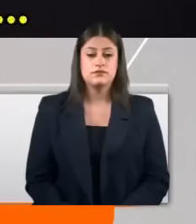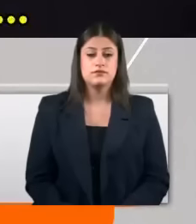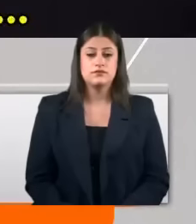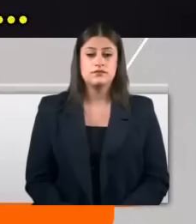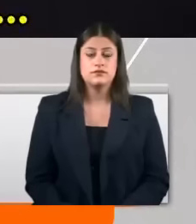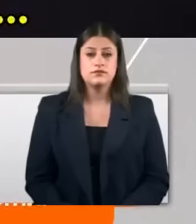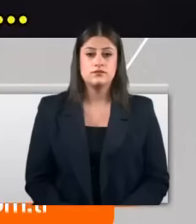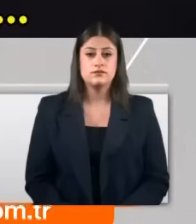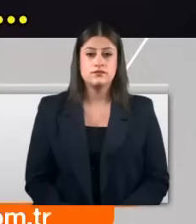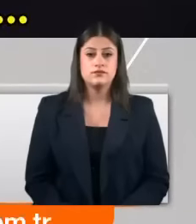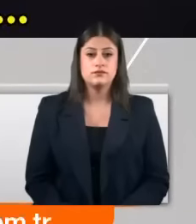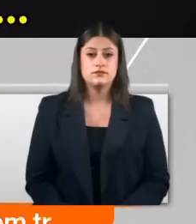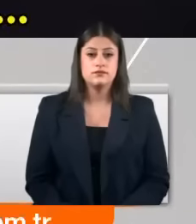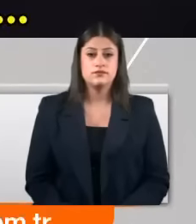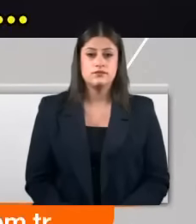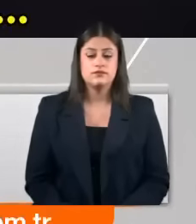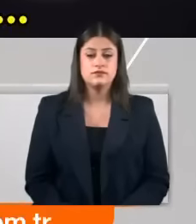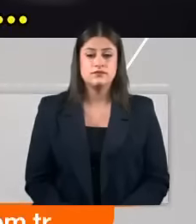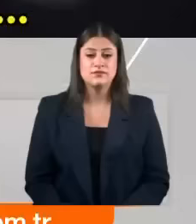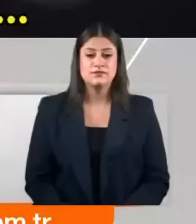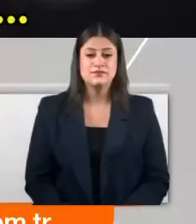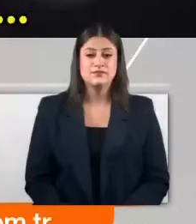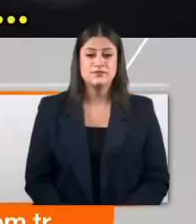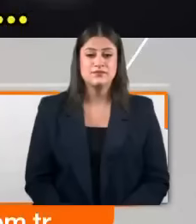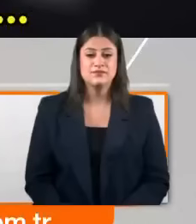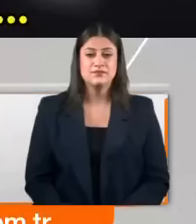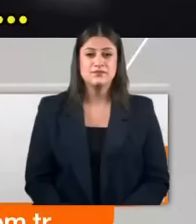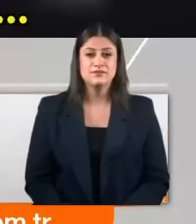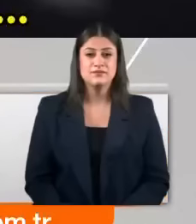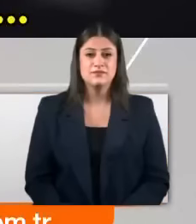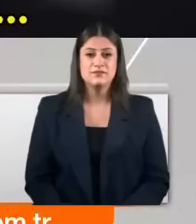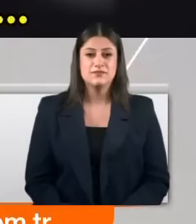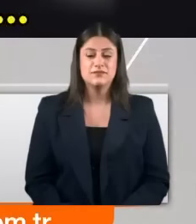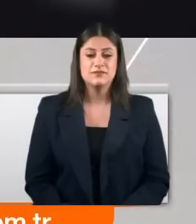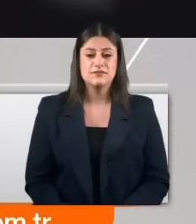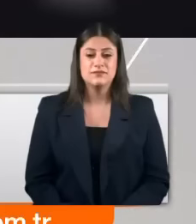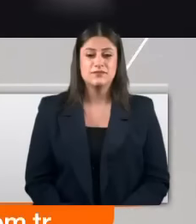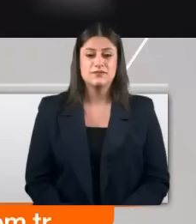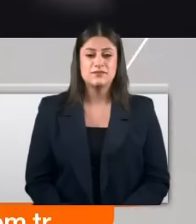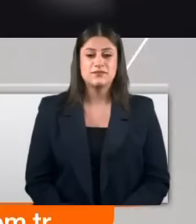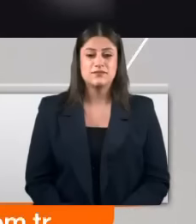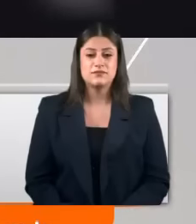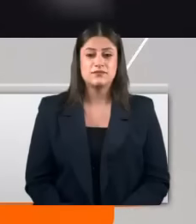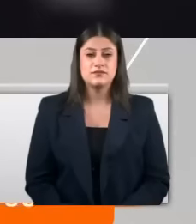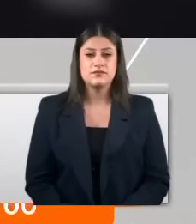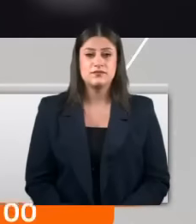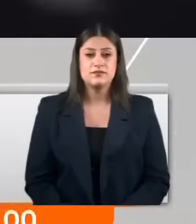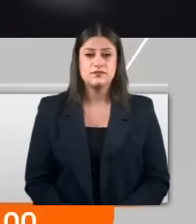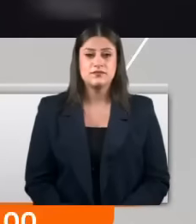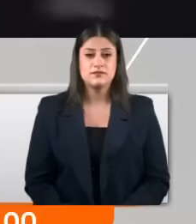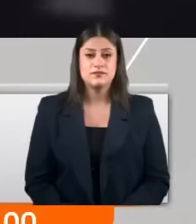de plug-in dediğimiz yani şarj fişe takıp arabayı şarj edebileceğimiz hem benzinli motoru hem elektrikli motora sahip